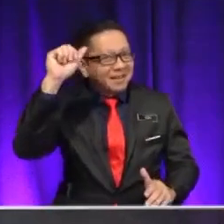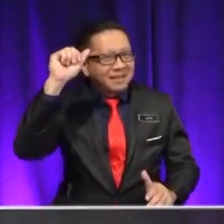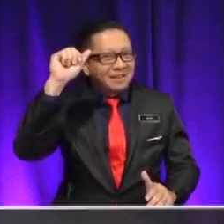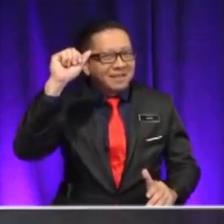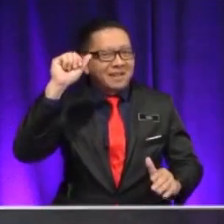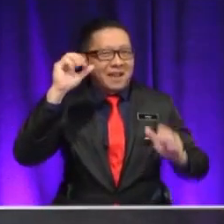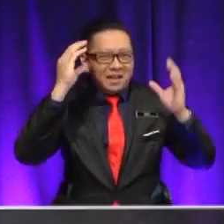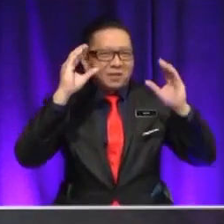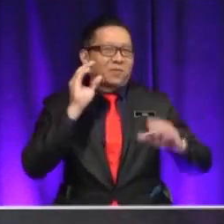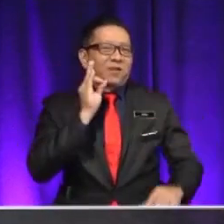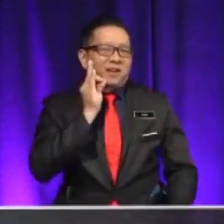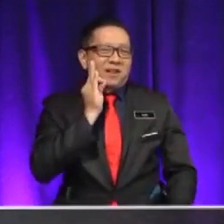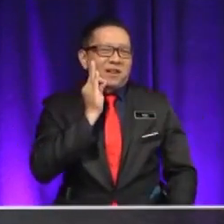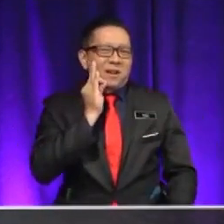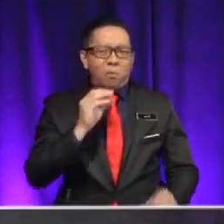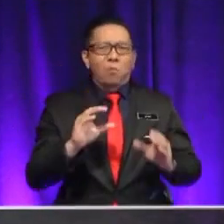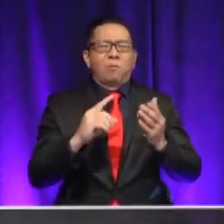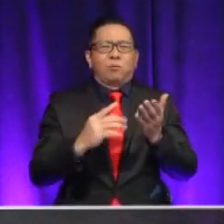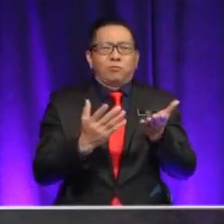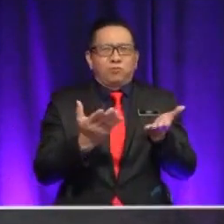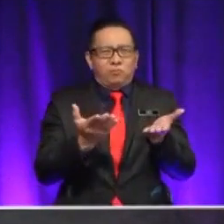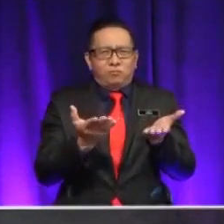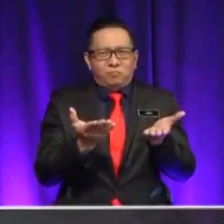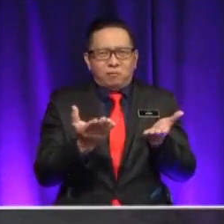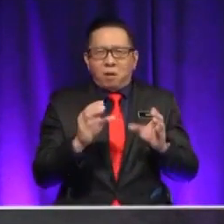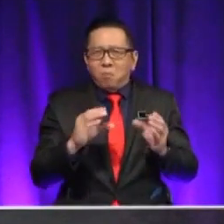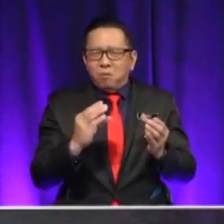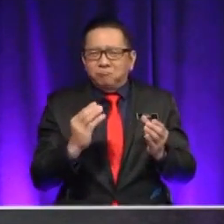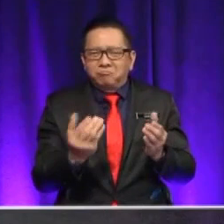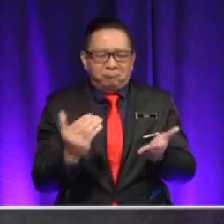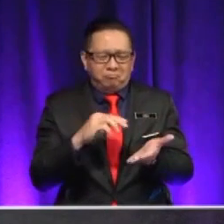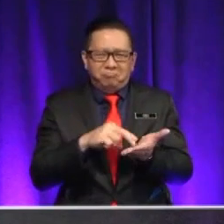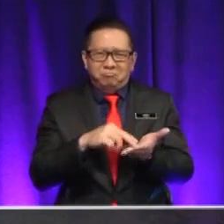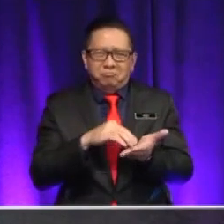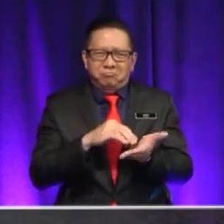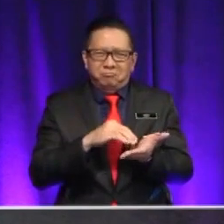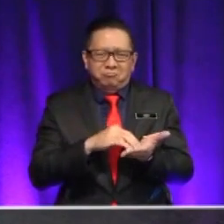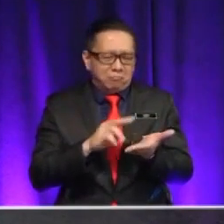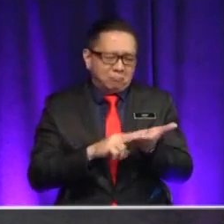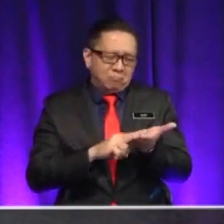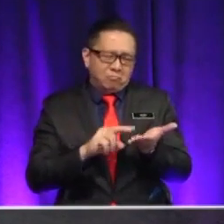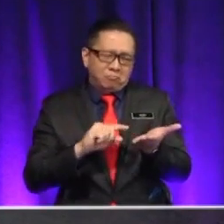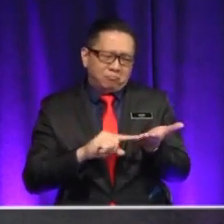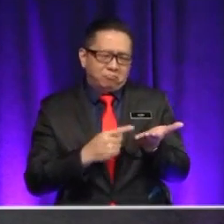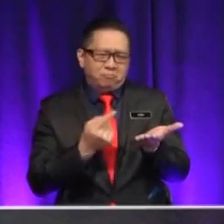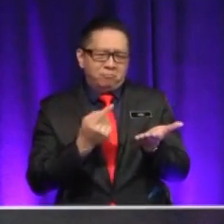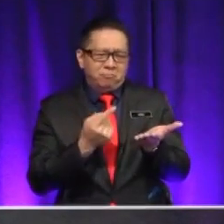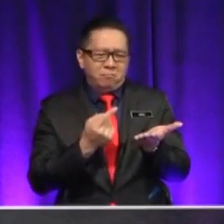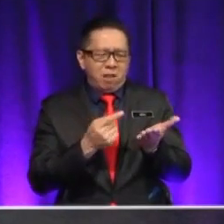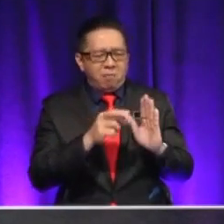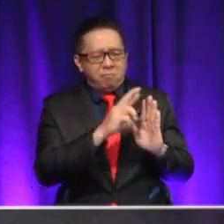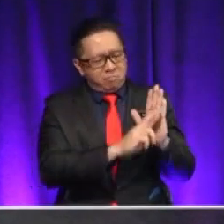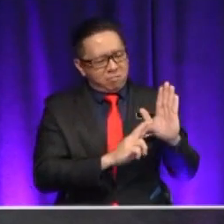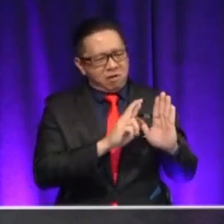Waalaikumsalam, Cikgu Farah. Mira tengah buat apa tu? Mira tengah ulang kaji tentang rukun negara. Tapi kat soalan ni, dia tanya apa peranan